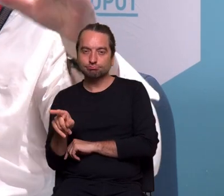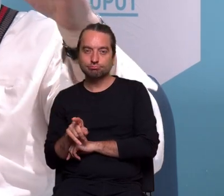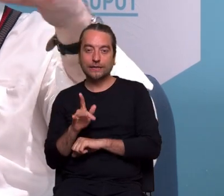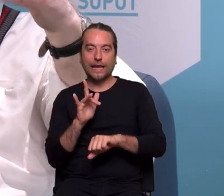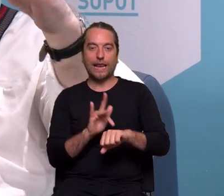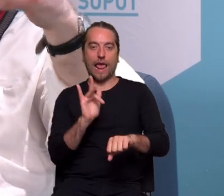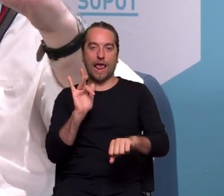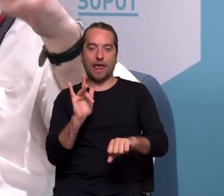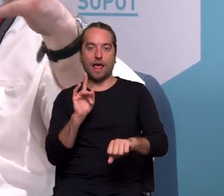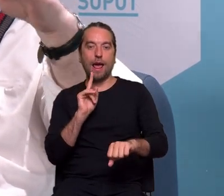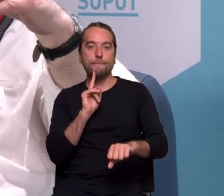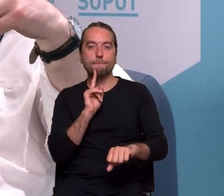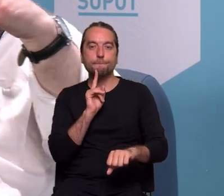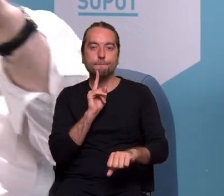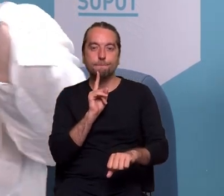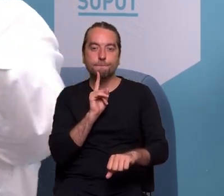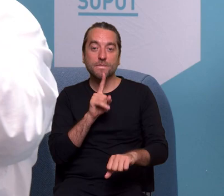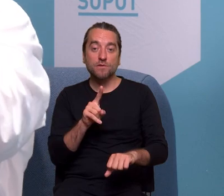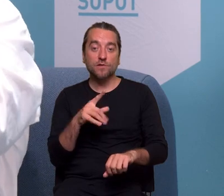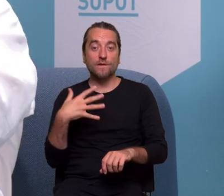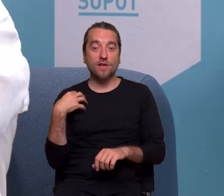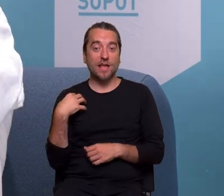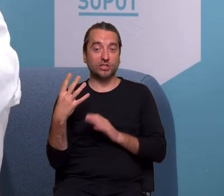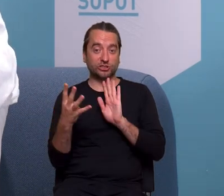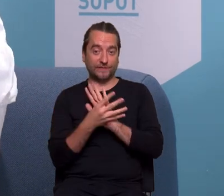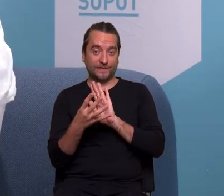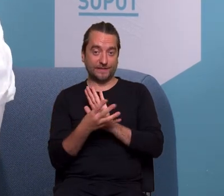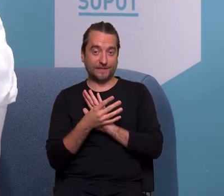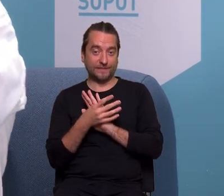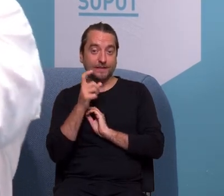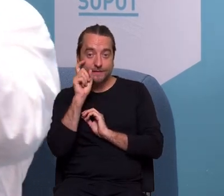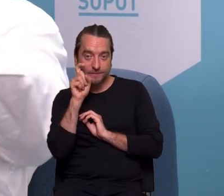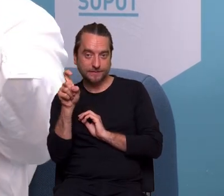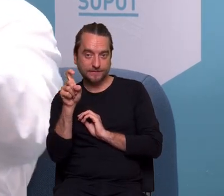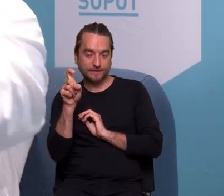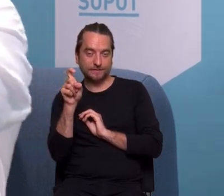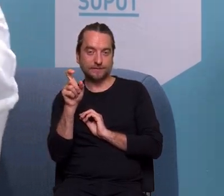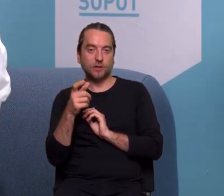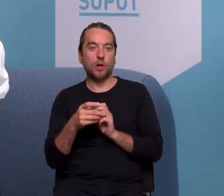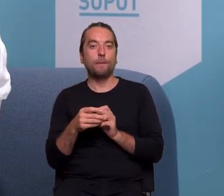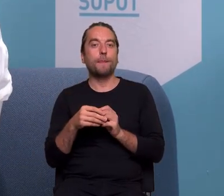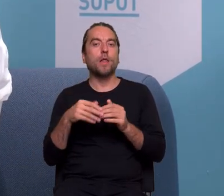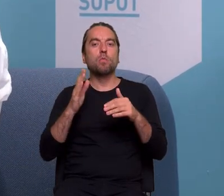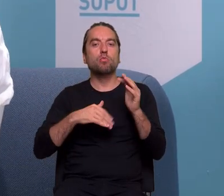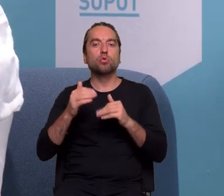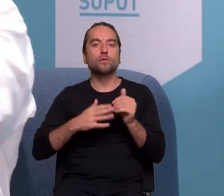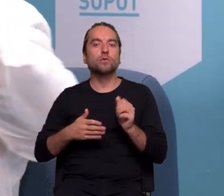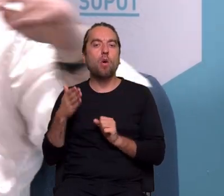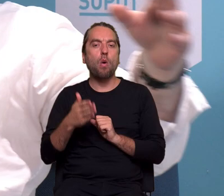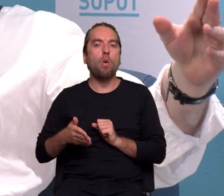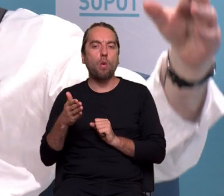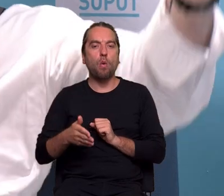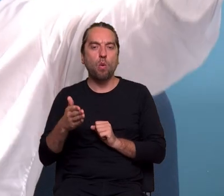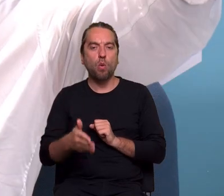ślady prawdziwego, na przykład XIX wieku niemieckiego. Budownictwo kolejowe na przykład, na